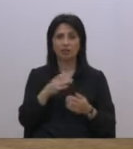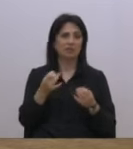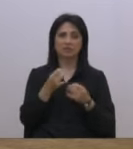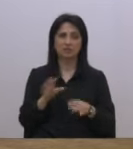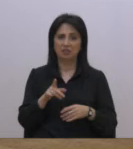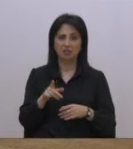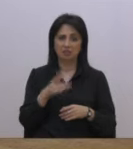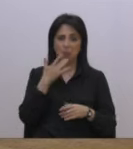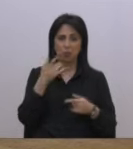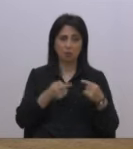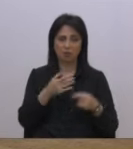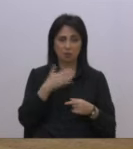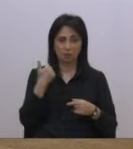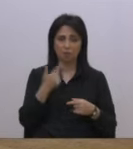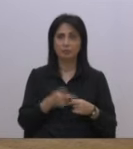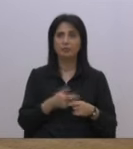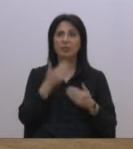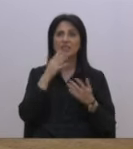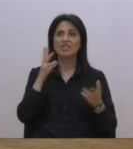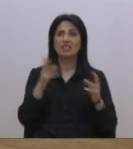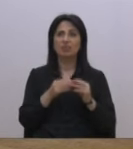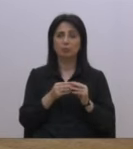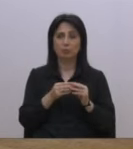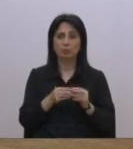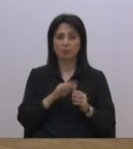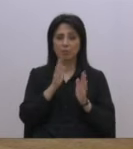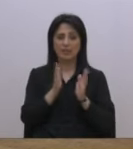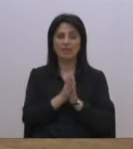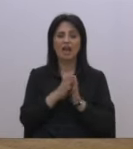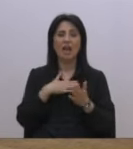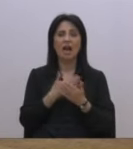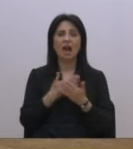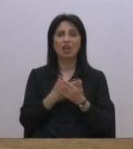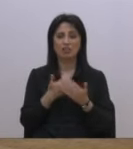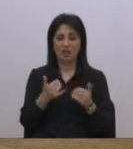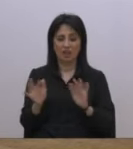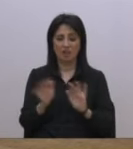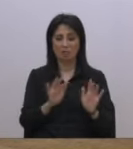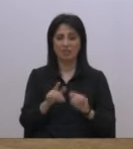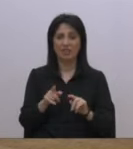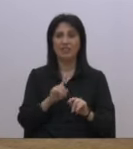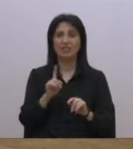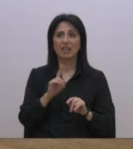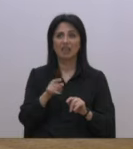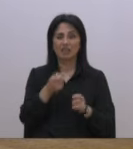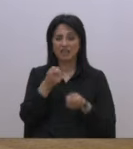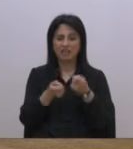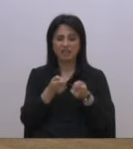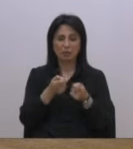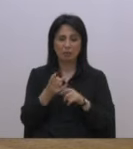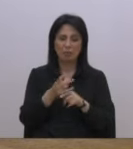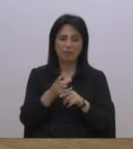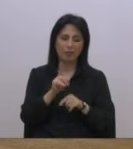ხო პოლიტიკური დებატების საკითხი. ან საბოლოო ჯამში მთელი აქტივობა, რომელიც ახლა მიდის, არის რაღაც წულმანი მავნებლობა ხან,